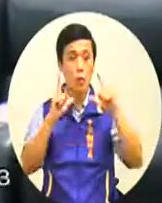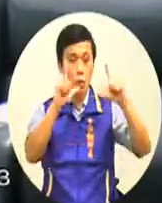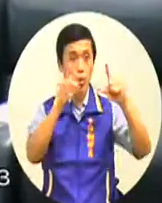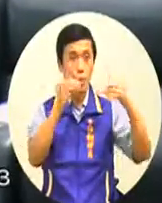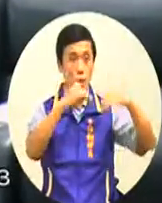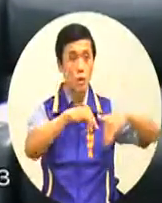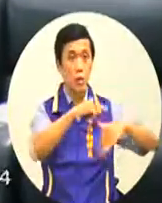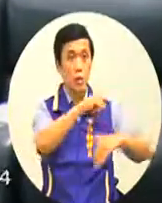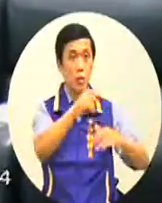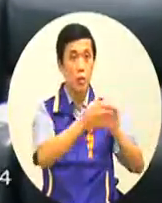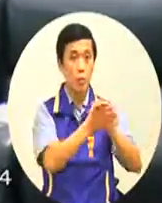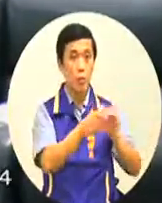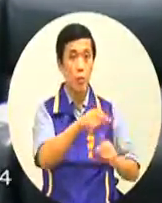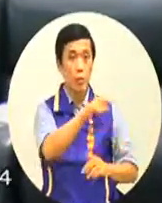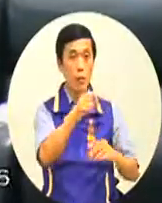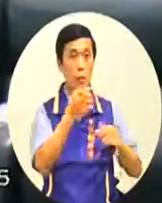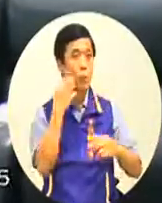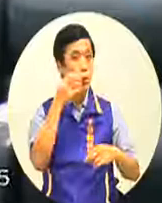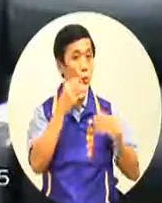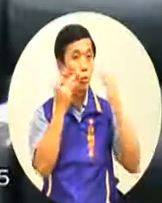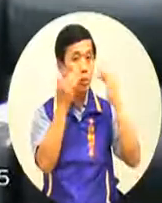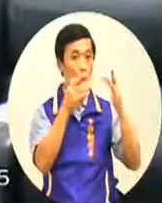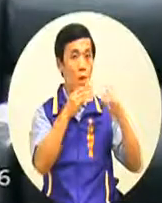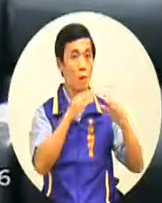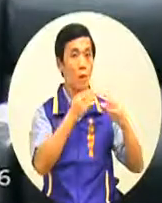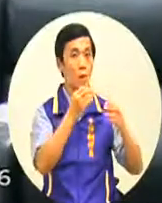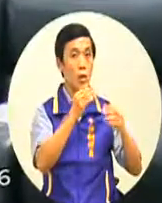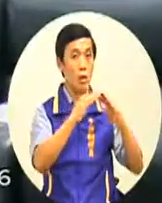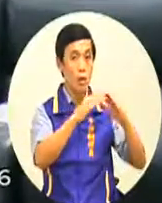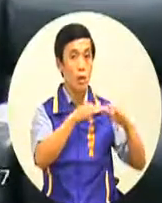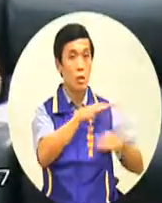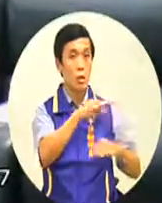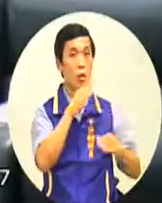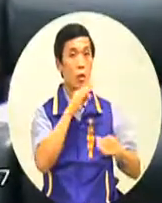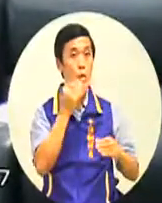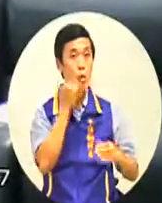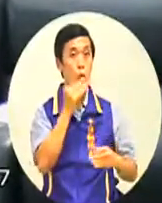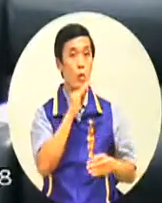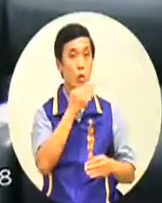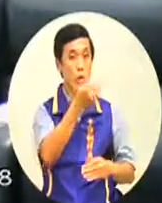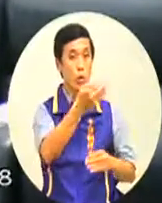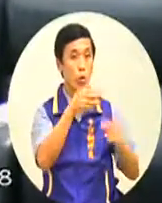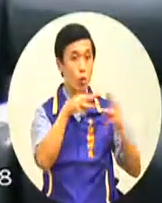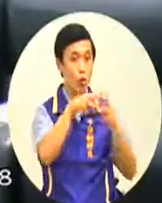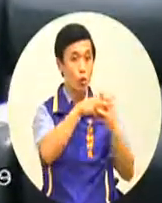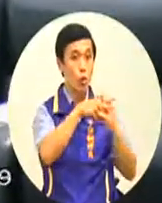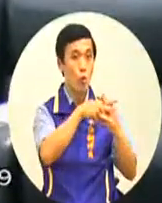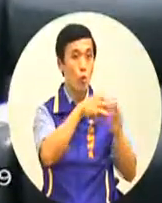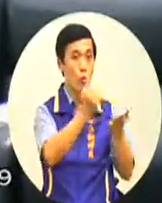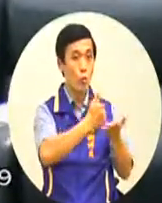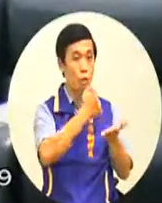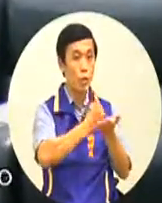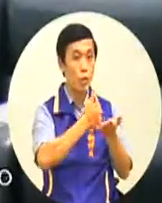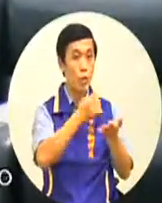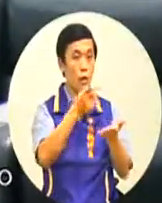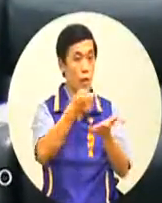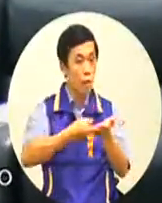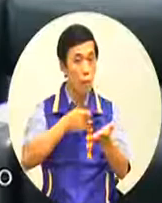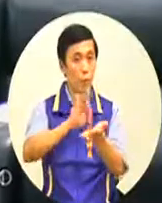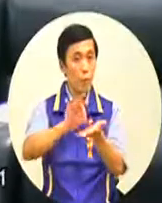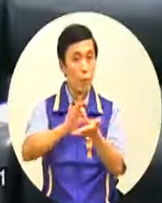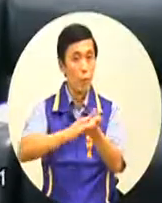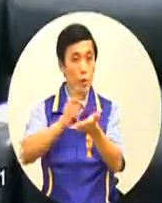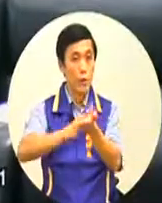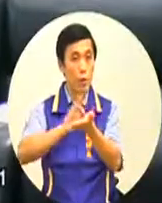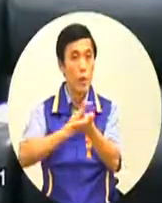那个果菜市场啊，那个只要是什么九州来的，很快就卖光光啊，只要是福岛来吼，都没人买。